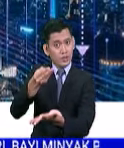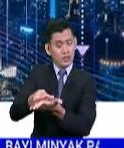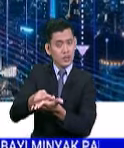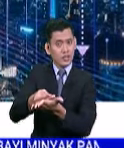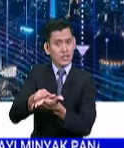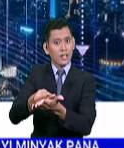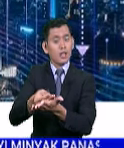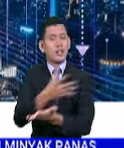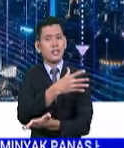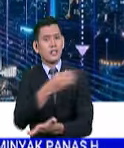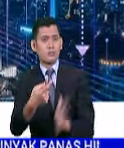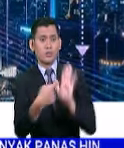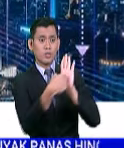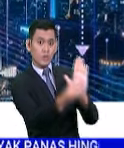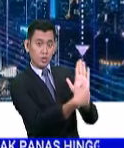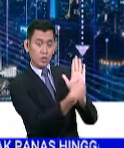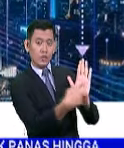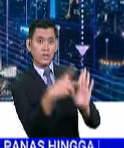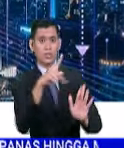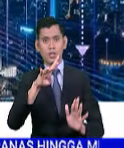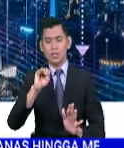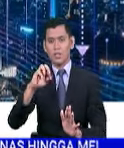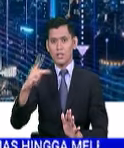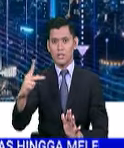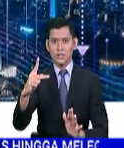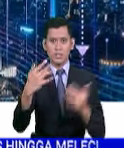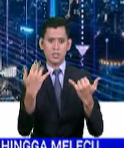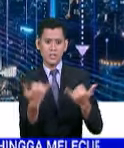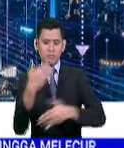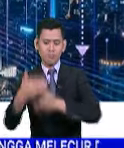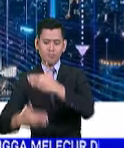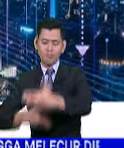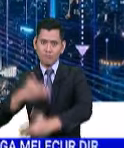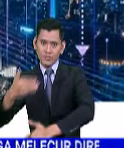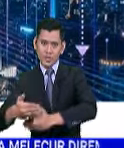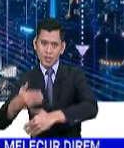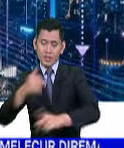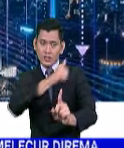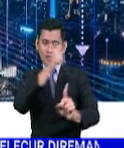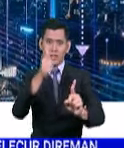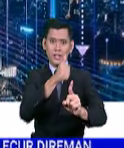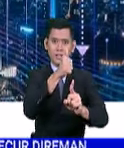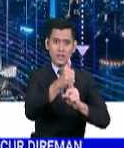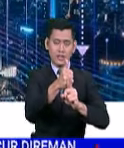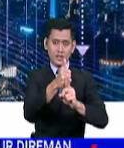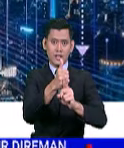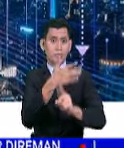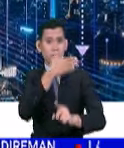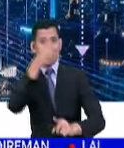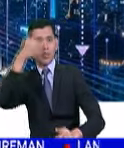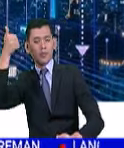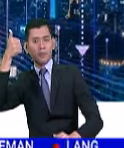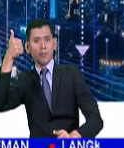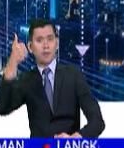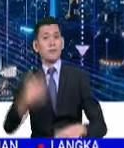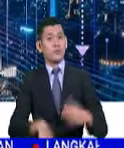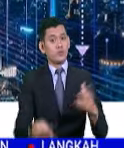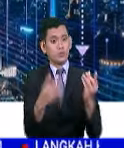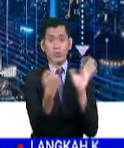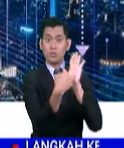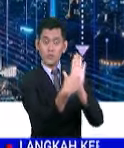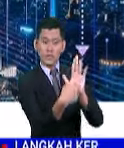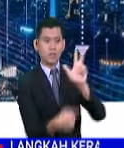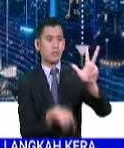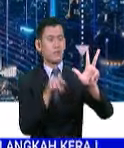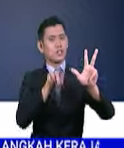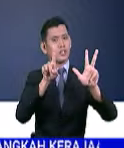paparan petunjuk KDNK Malaysia terus maju ke arah pemulihan dengan KDNK 2021 mencatatkan